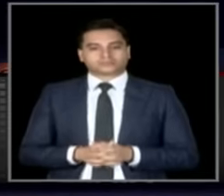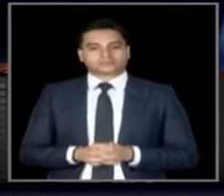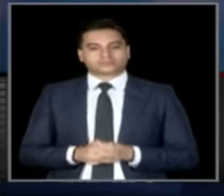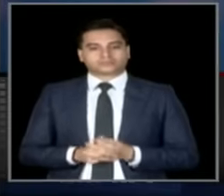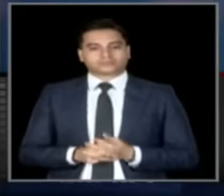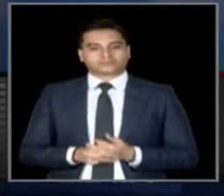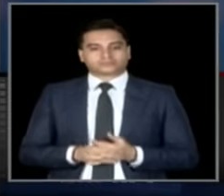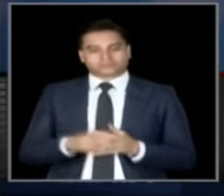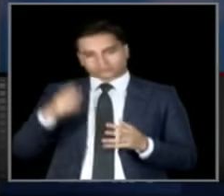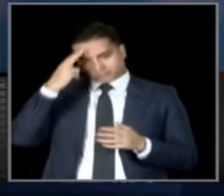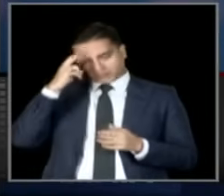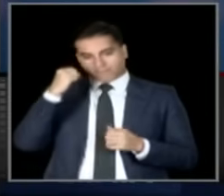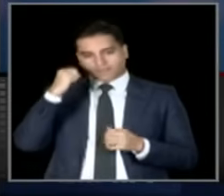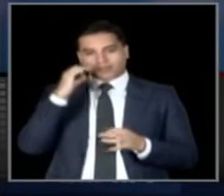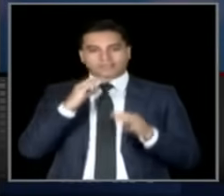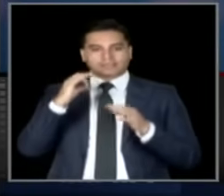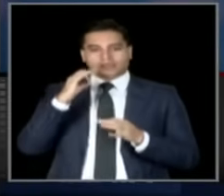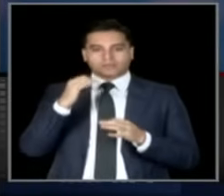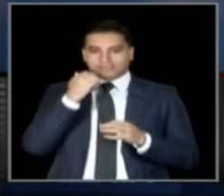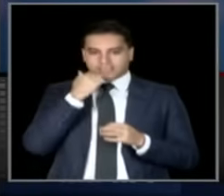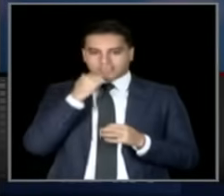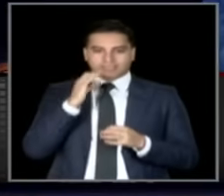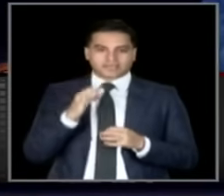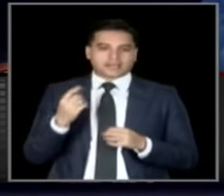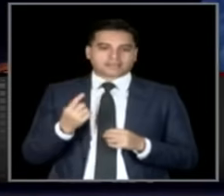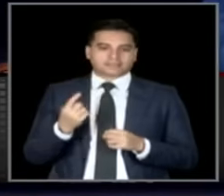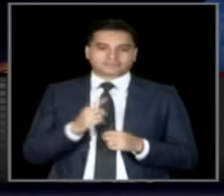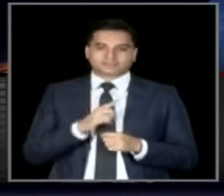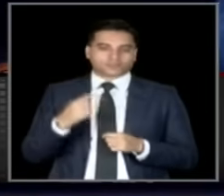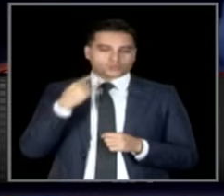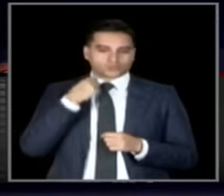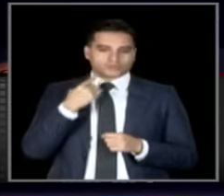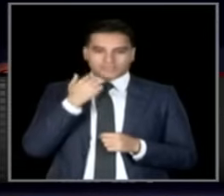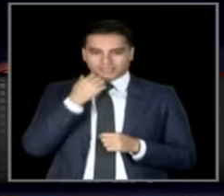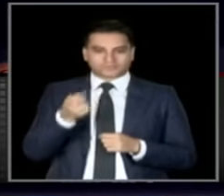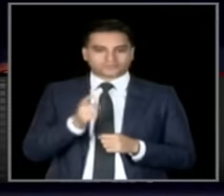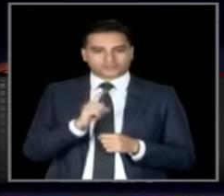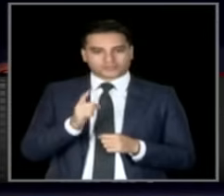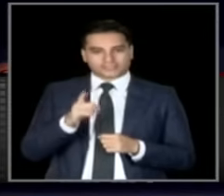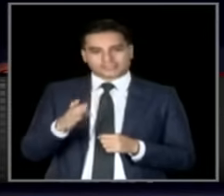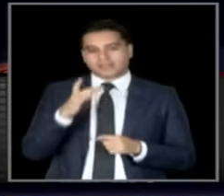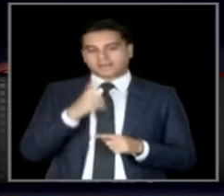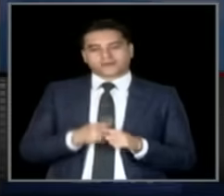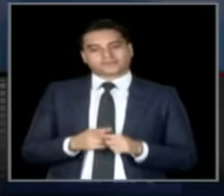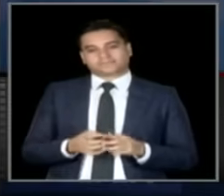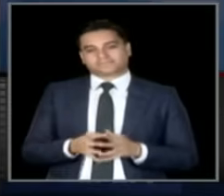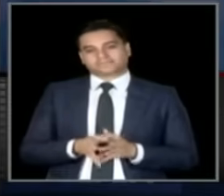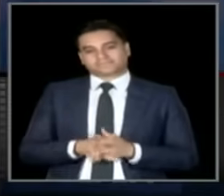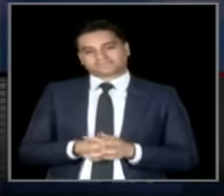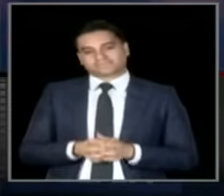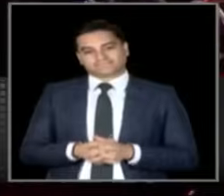2022-2023 وكان بطل الدوري كمان؟ الأهلي عادي؟ مش الأهلي. إجابة